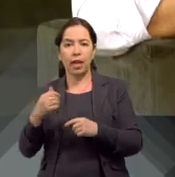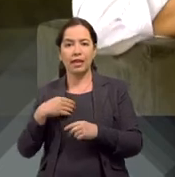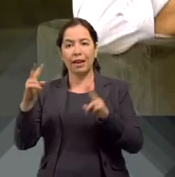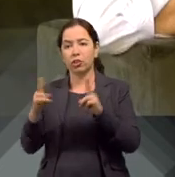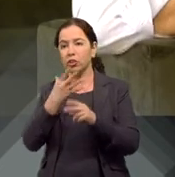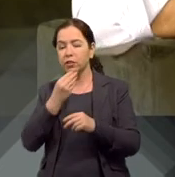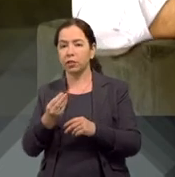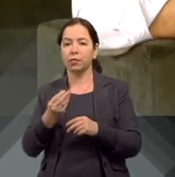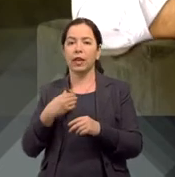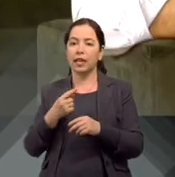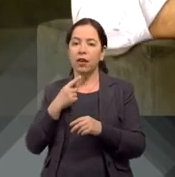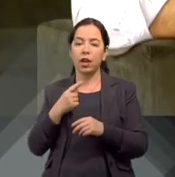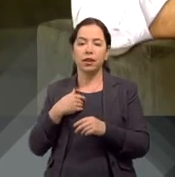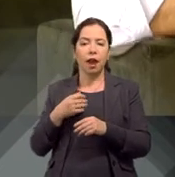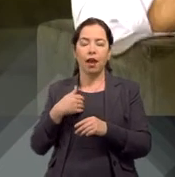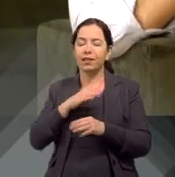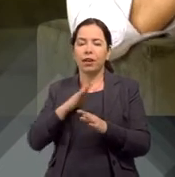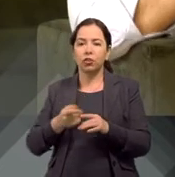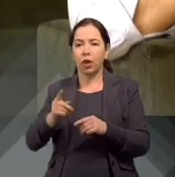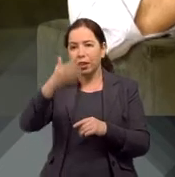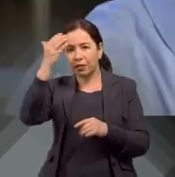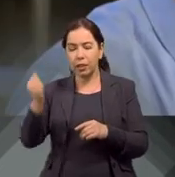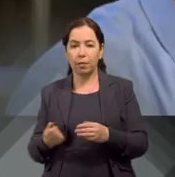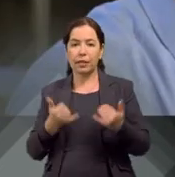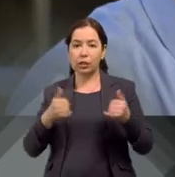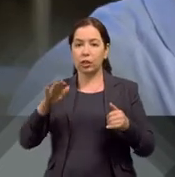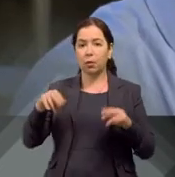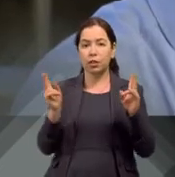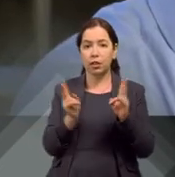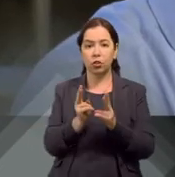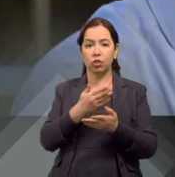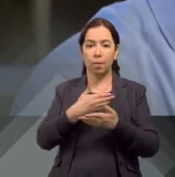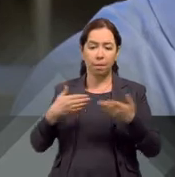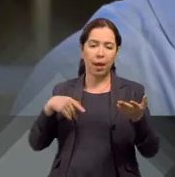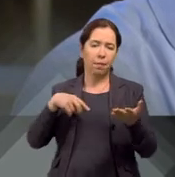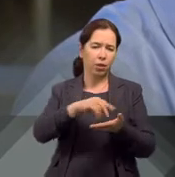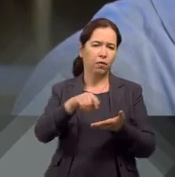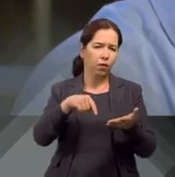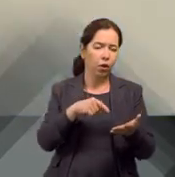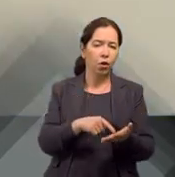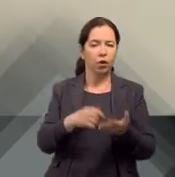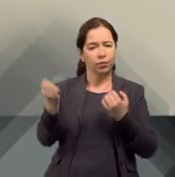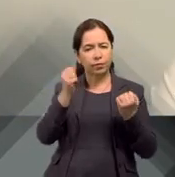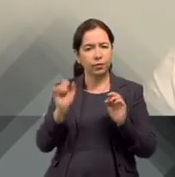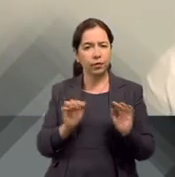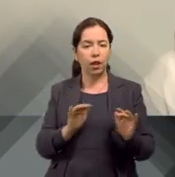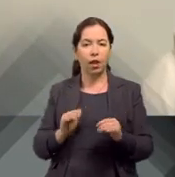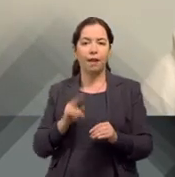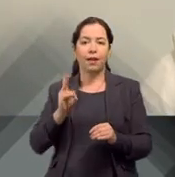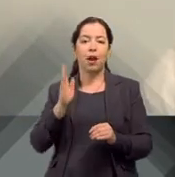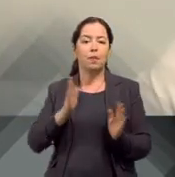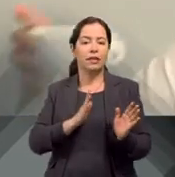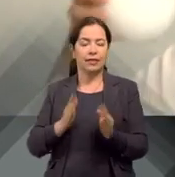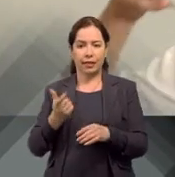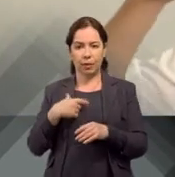говорю, я не хотел бы это никогда забыть, и вот сейчас мы после встречи отправимся в город, и как ведет себя этот счастливый